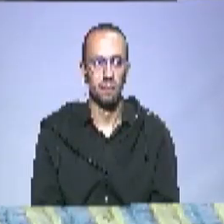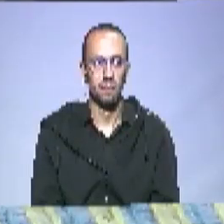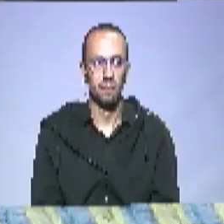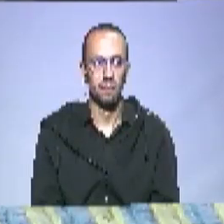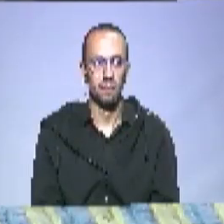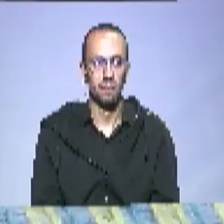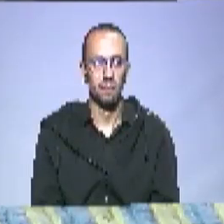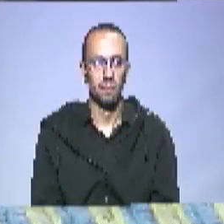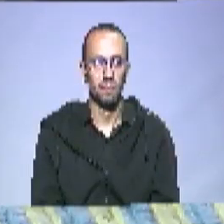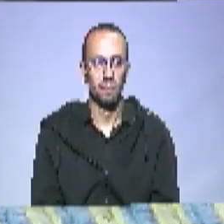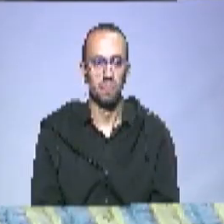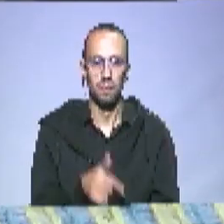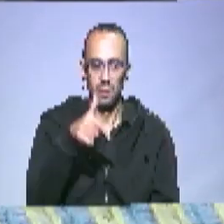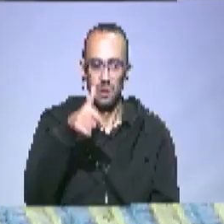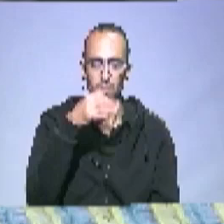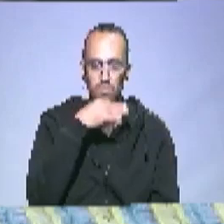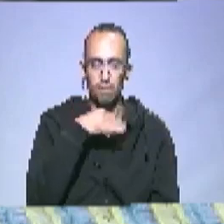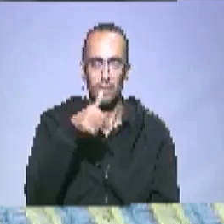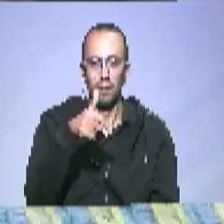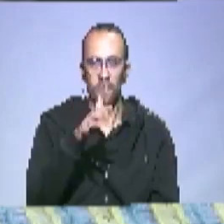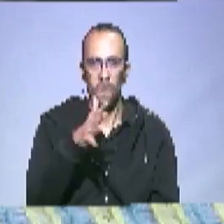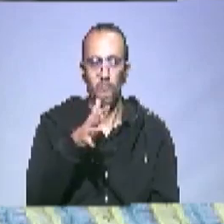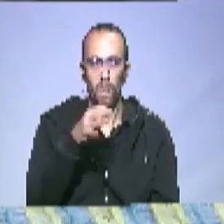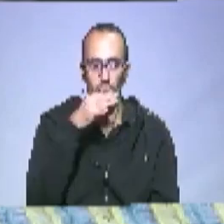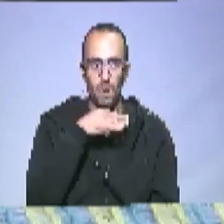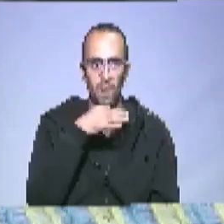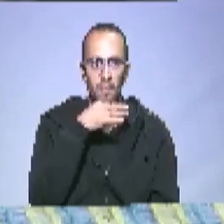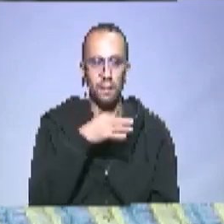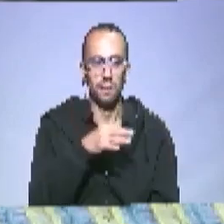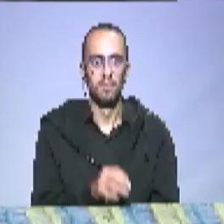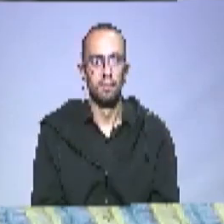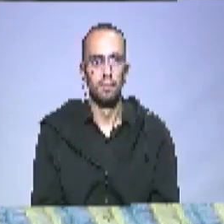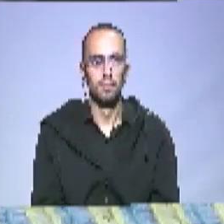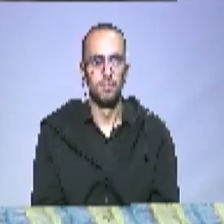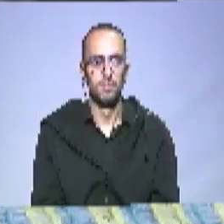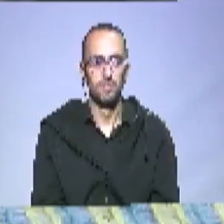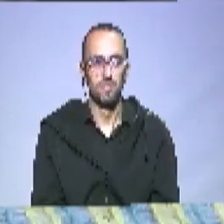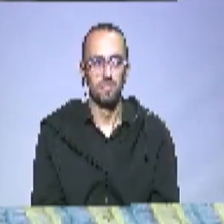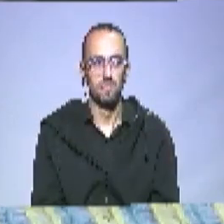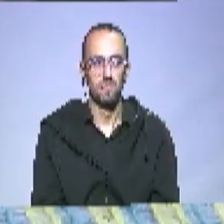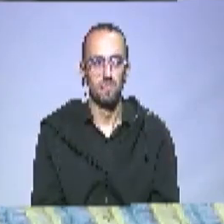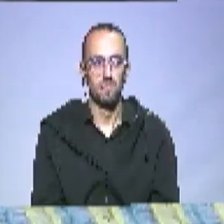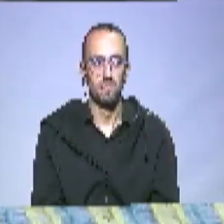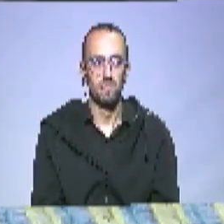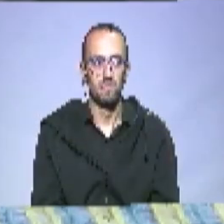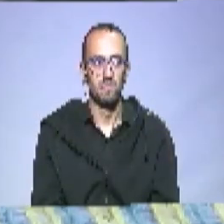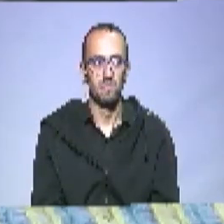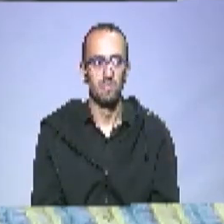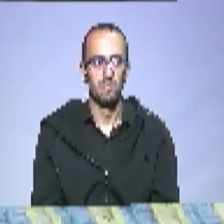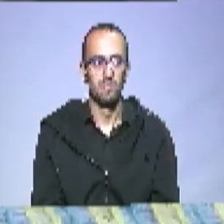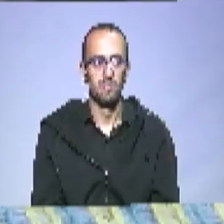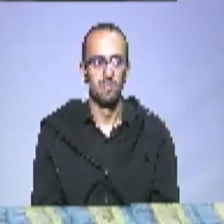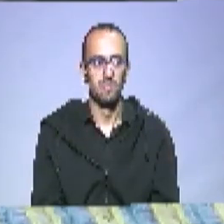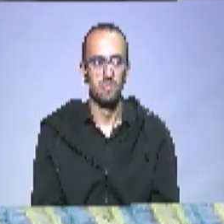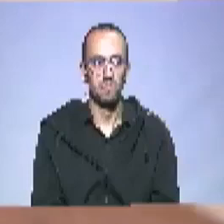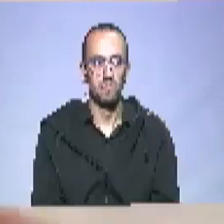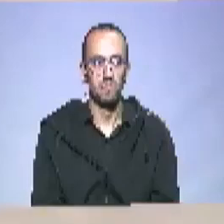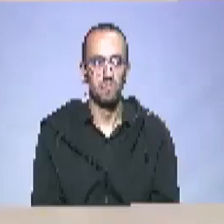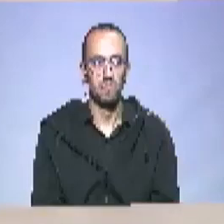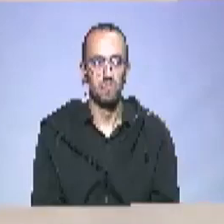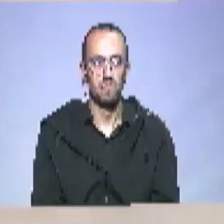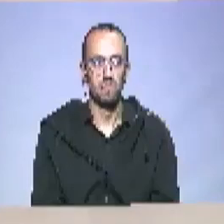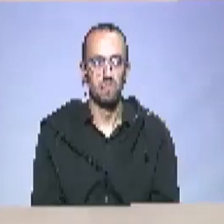تمام، 6 ورقات كده اعتقد، يعني هم 6 و6 اعتقد كده. ماشي حلوه تمام